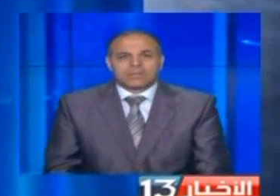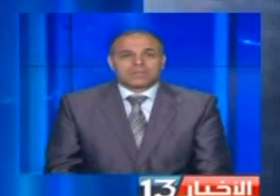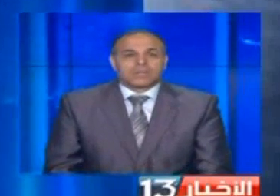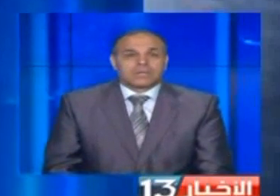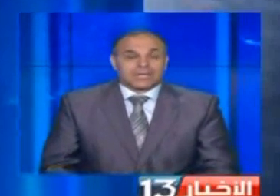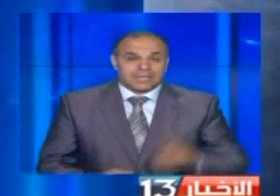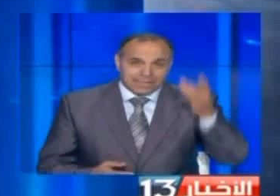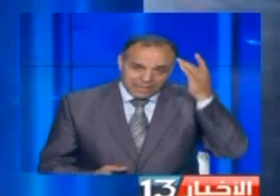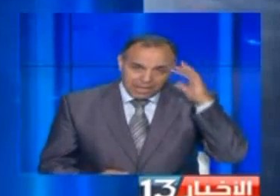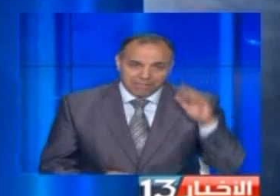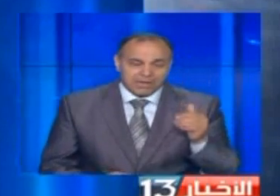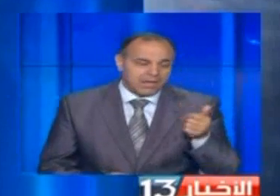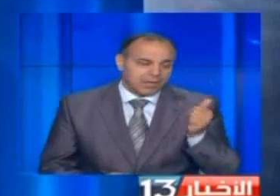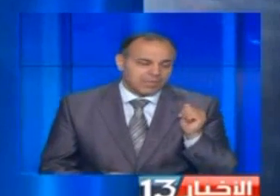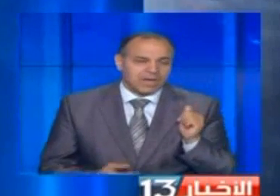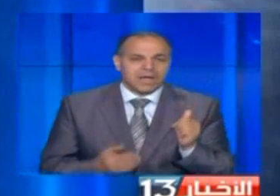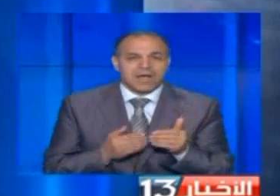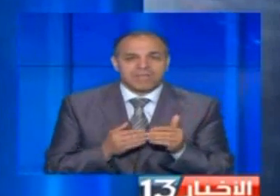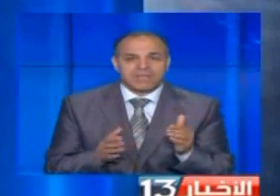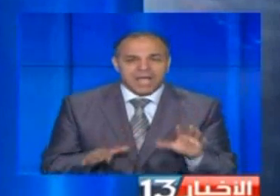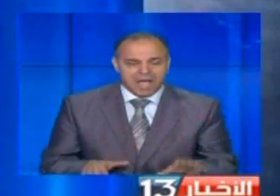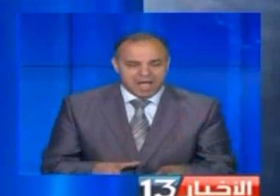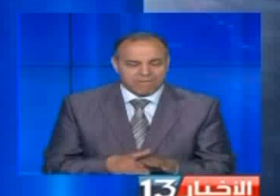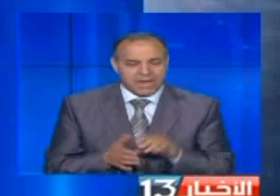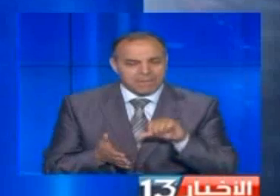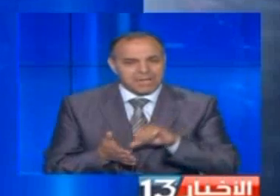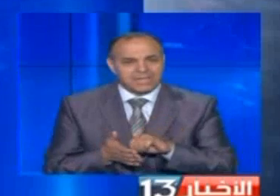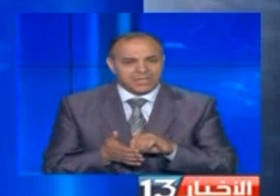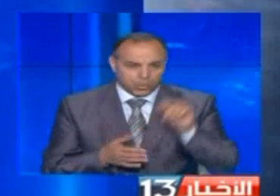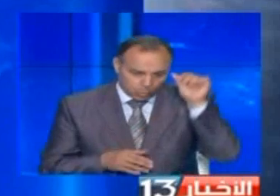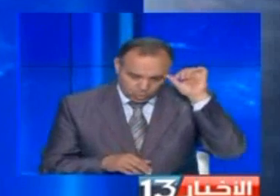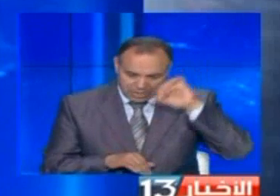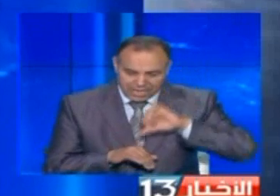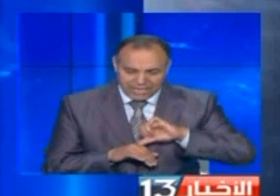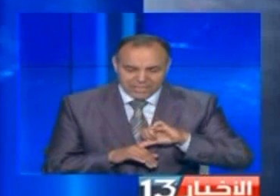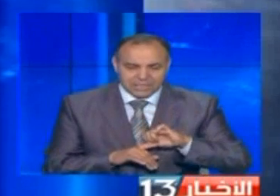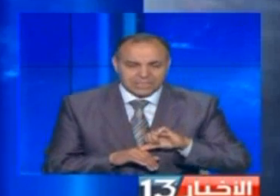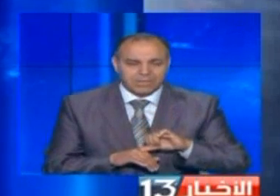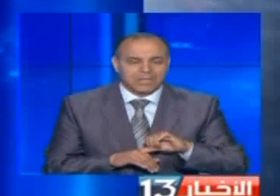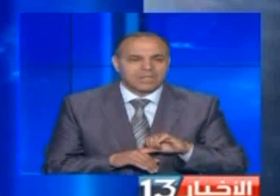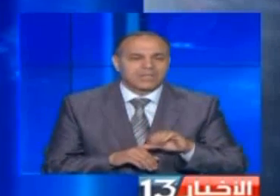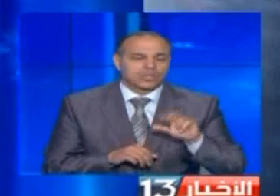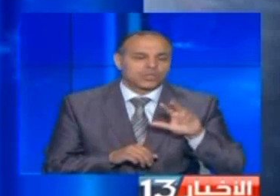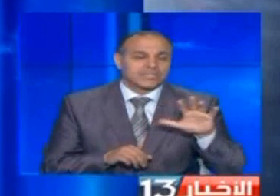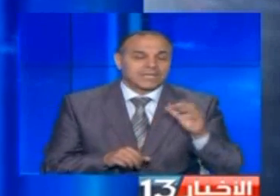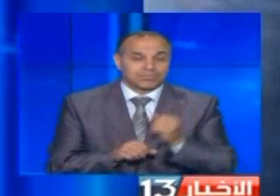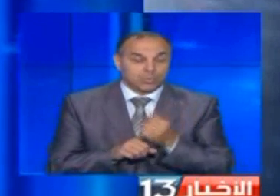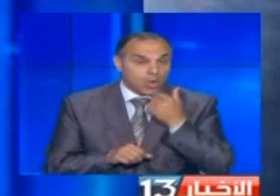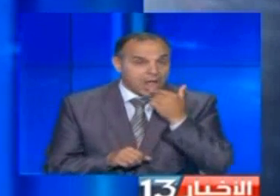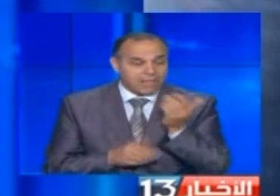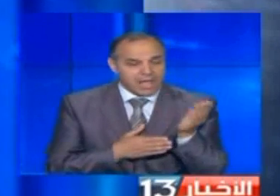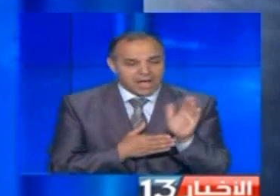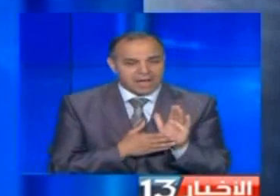في صفحتنا الثقافية، تم أمس افتتاح مهرجان المدينة بتونس العاصمة في دورته 35